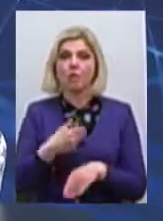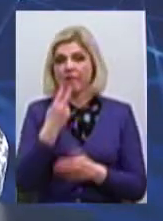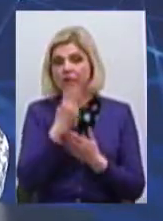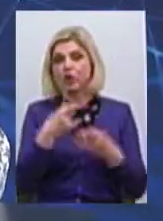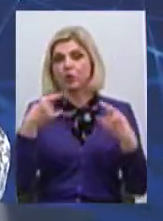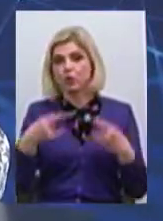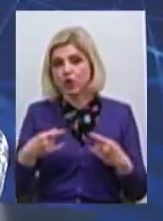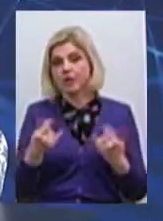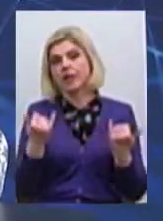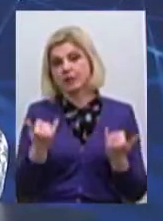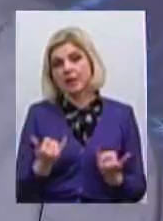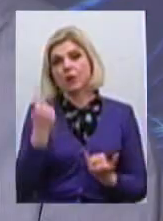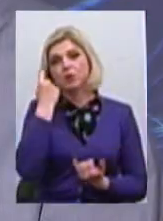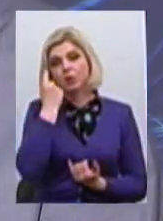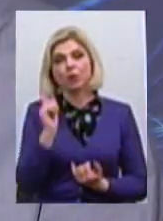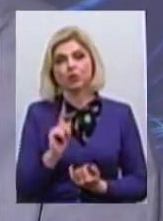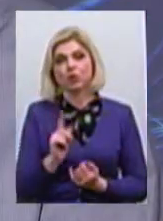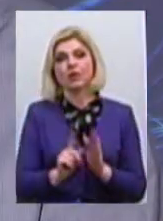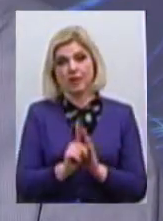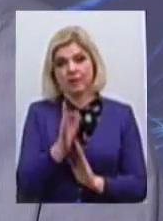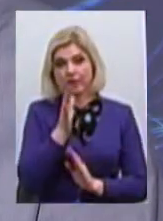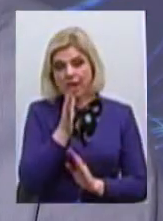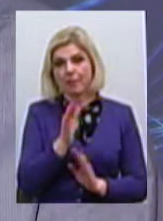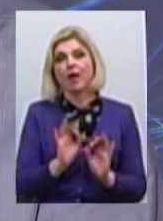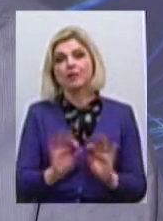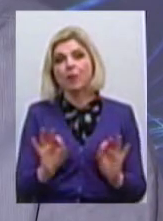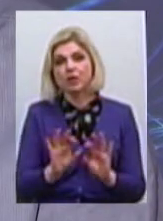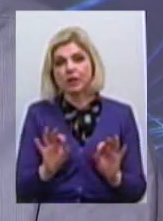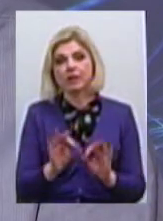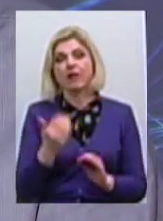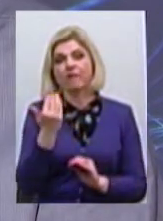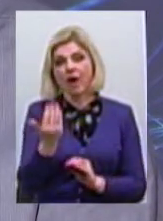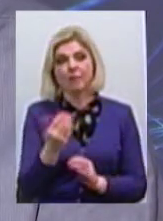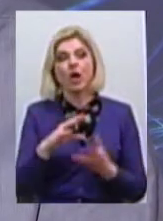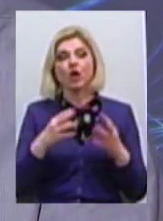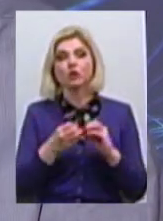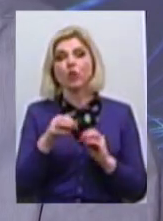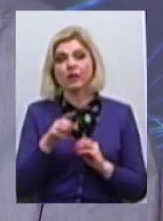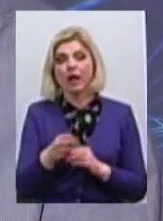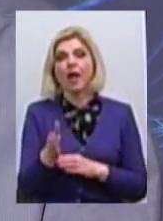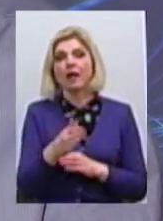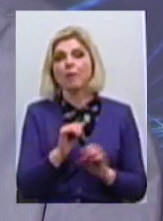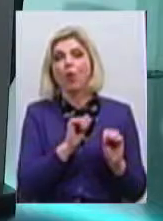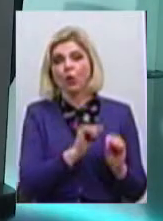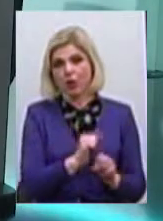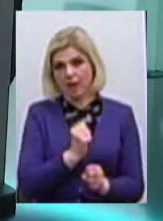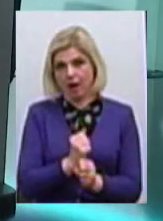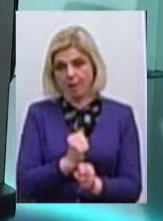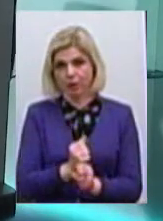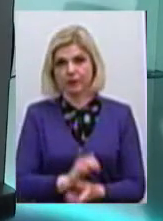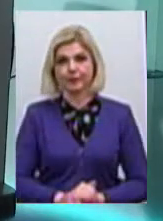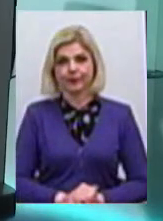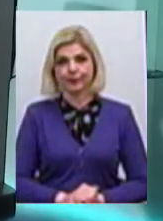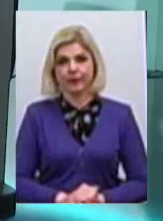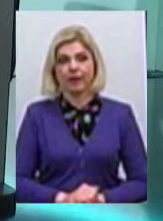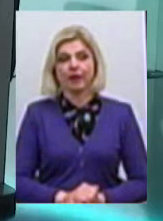відеосюжети. Зараз, я думаю, що настав час поділитися вам результатами рибоохоронної роботи. Будь ласка.